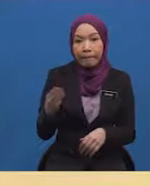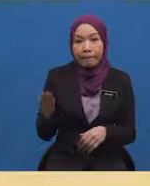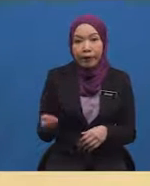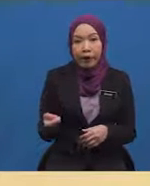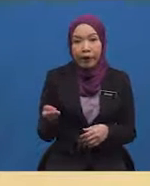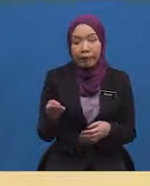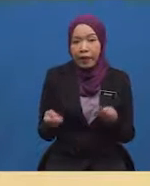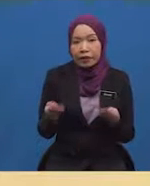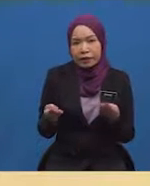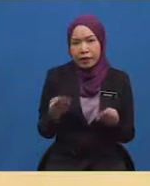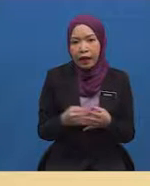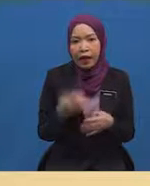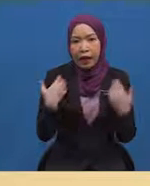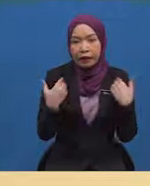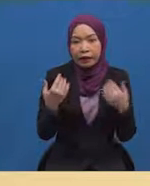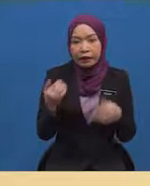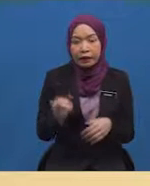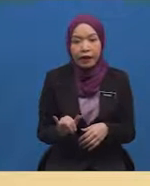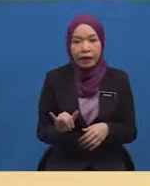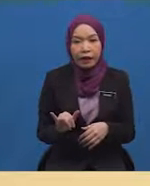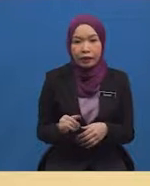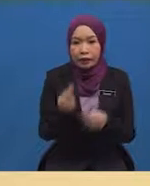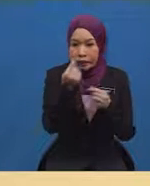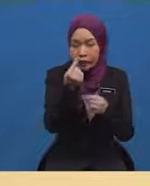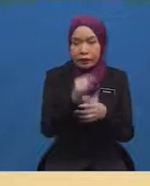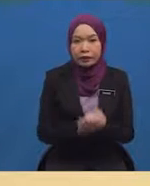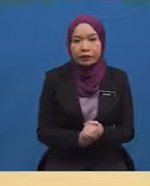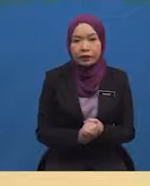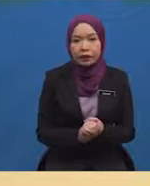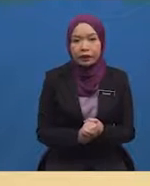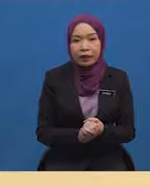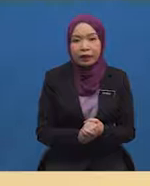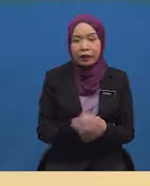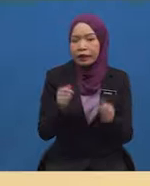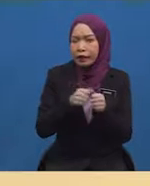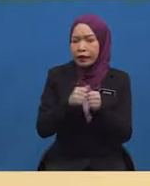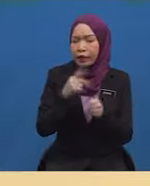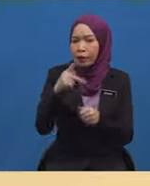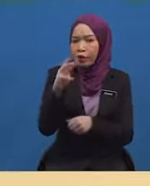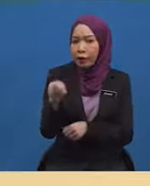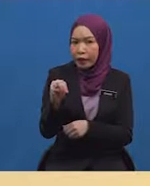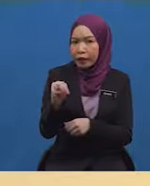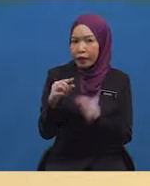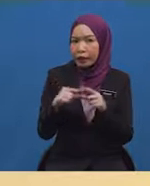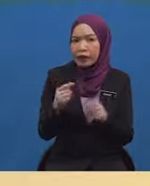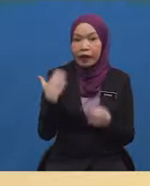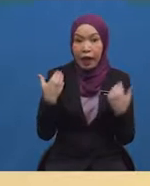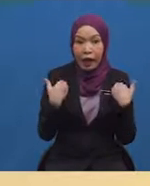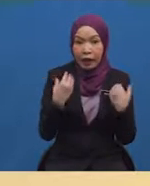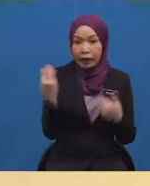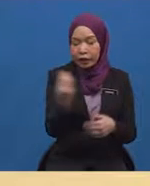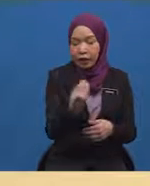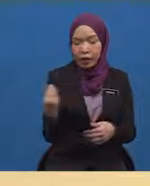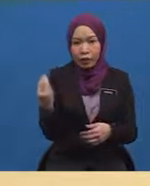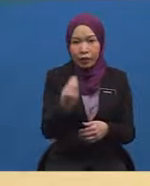mempunyai kurang dari 50 orang bagi setiap kilometer persegi, maka adalah taburan jarang.